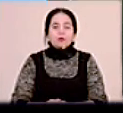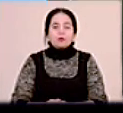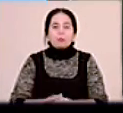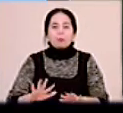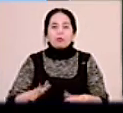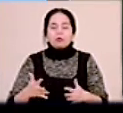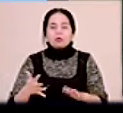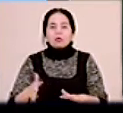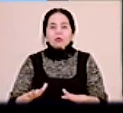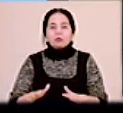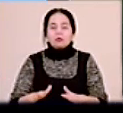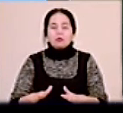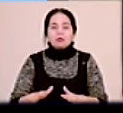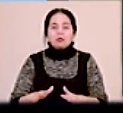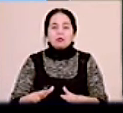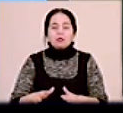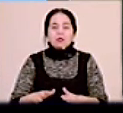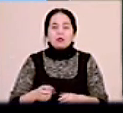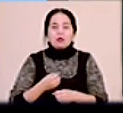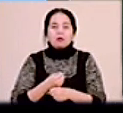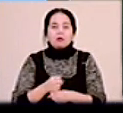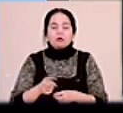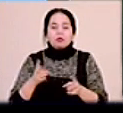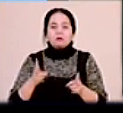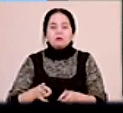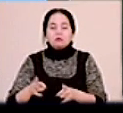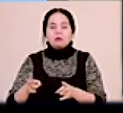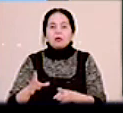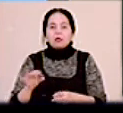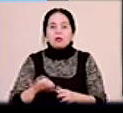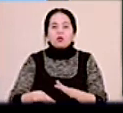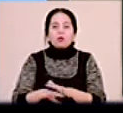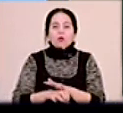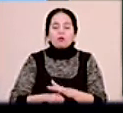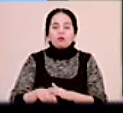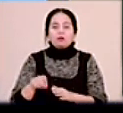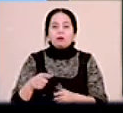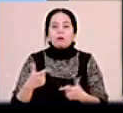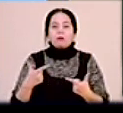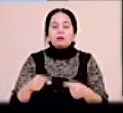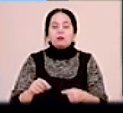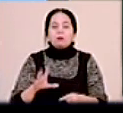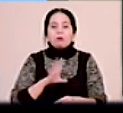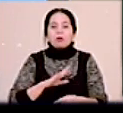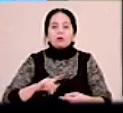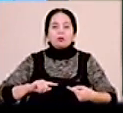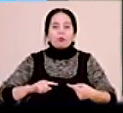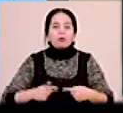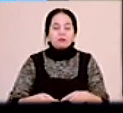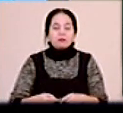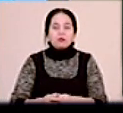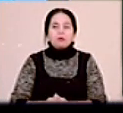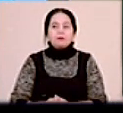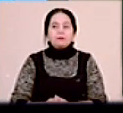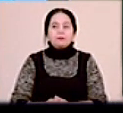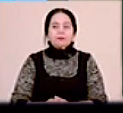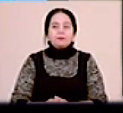Происходили грабежи и насилие там, где оказывали сопротивление.